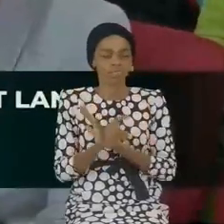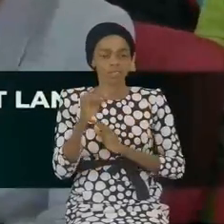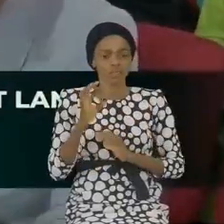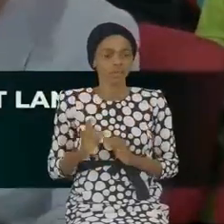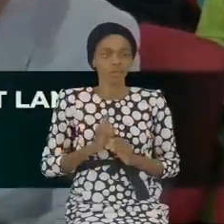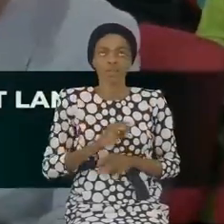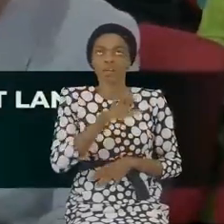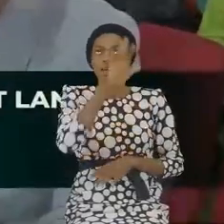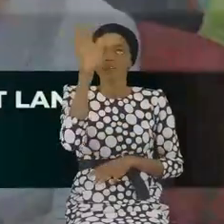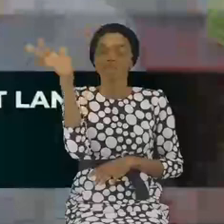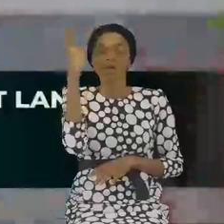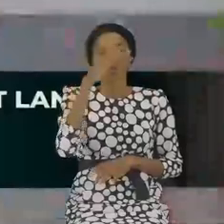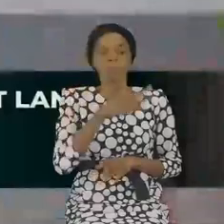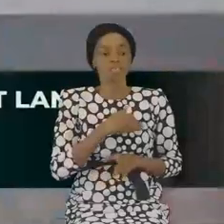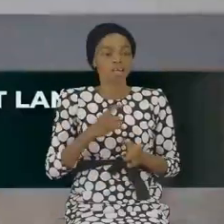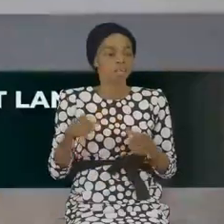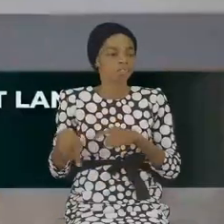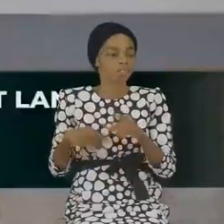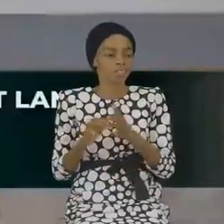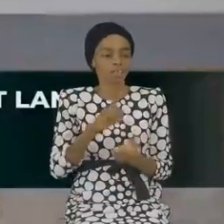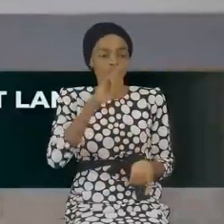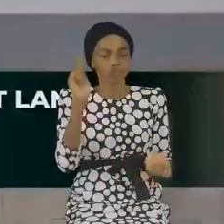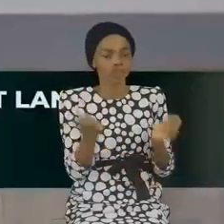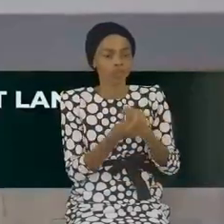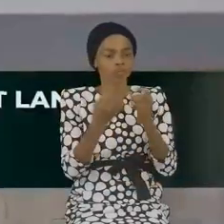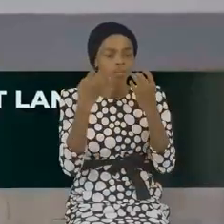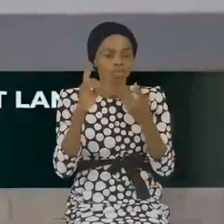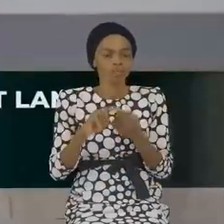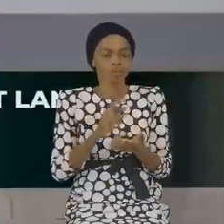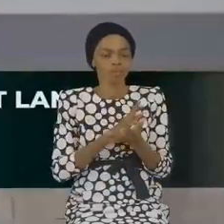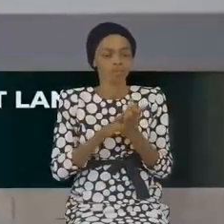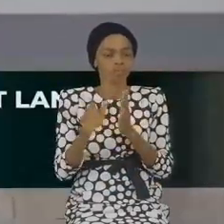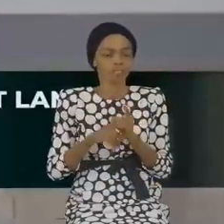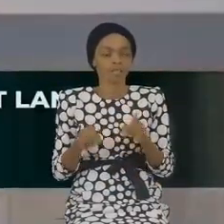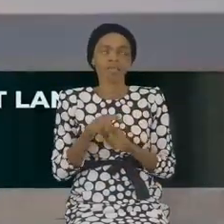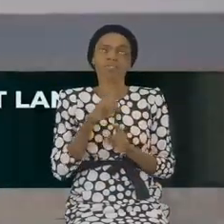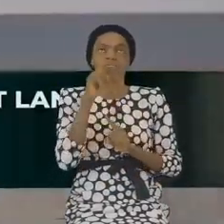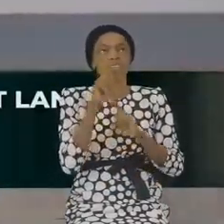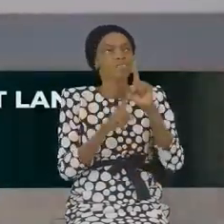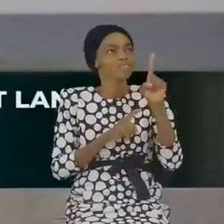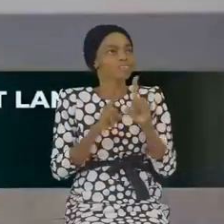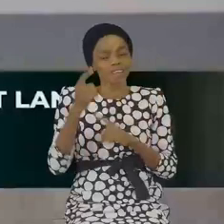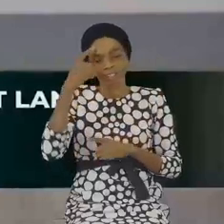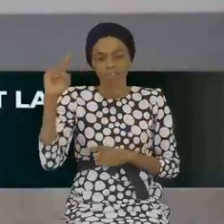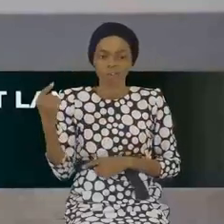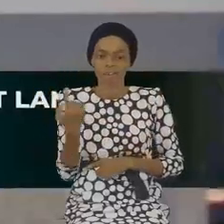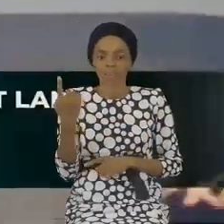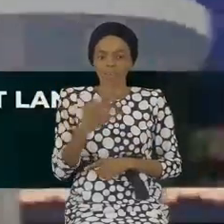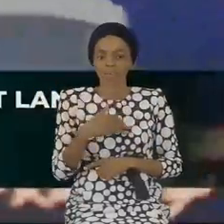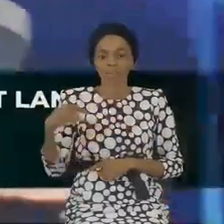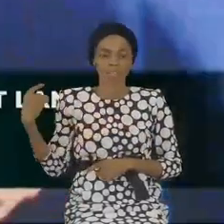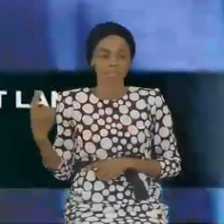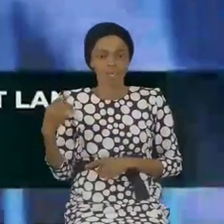Ceux qui auront été intelligents brilleront comme la splendeur du ciel, et ceux qui auront enseigné la justice à la multitude brilleront comme les étoiles à toujours à